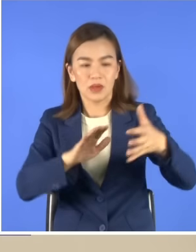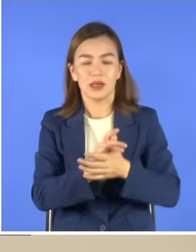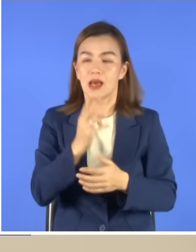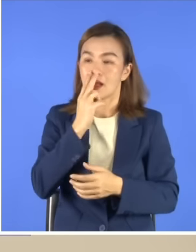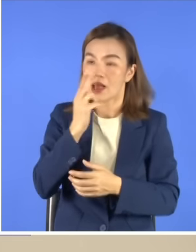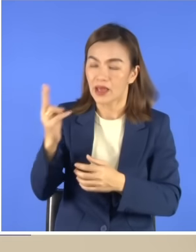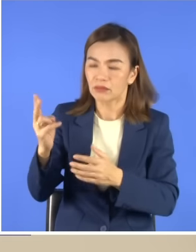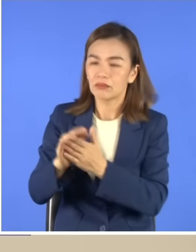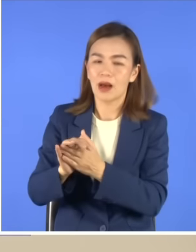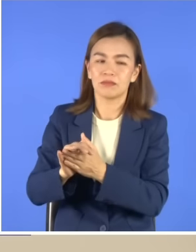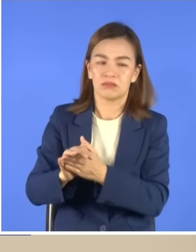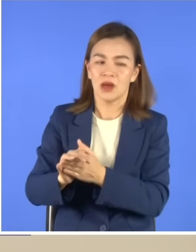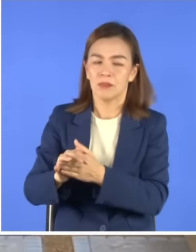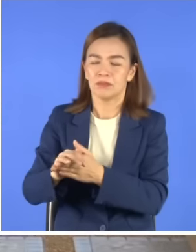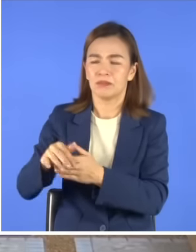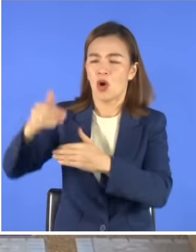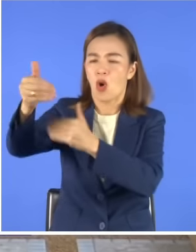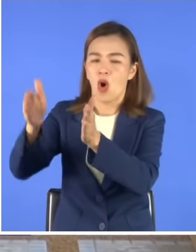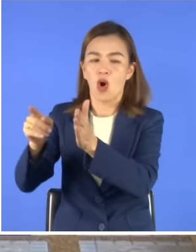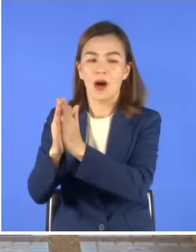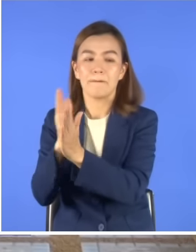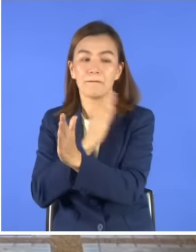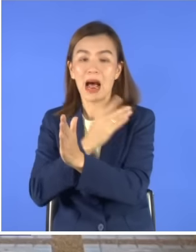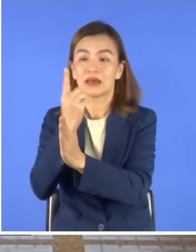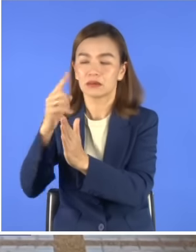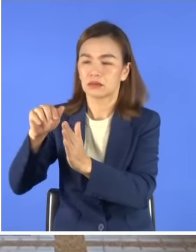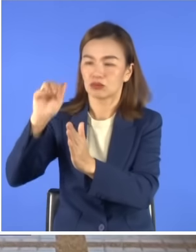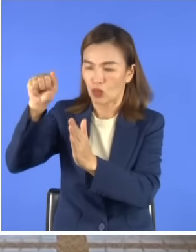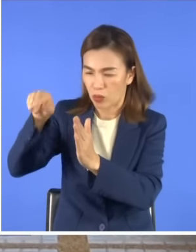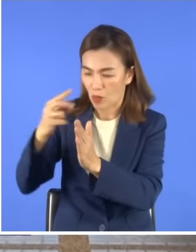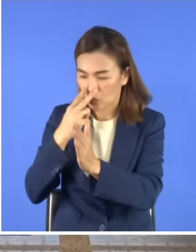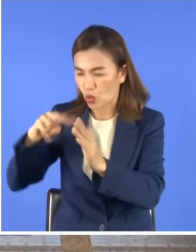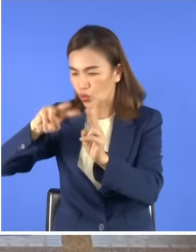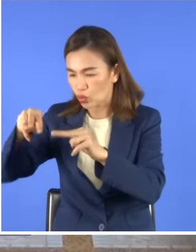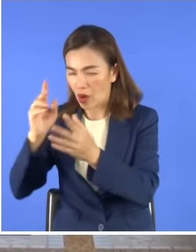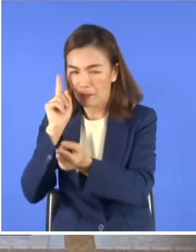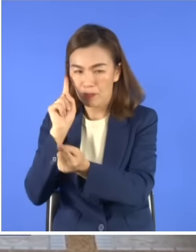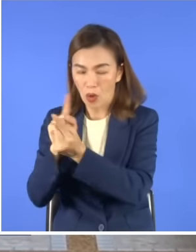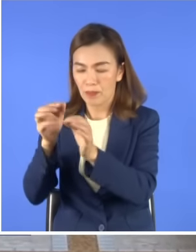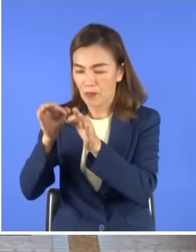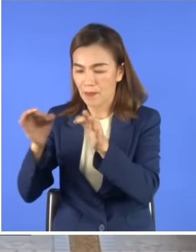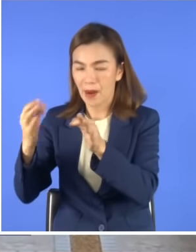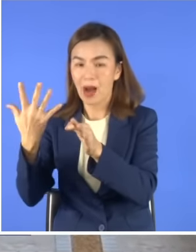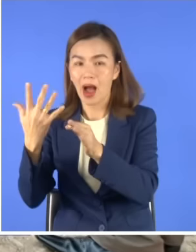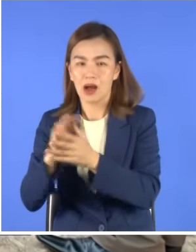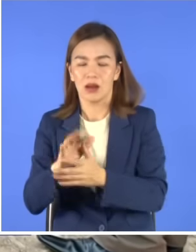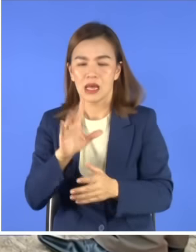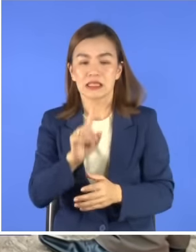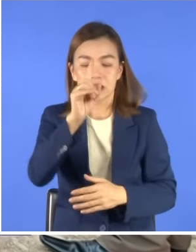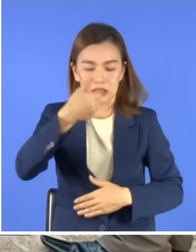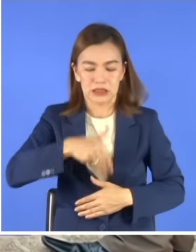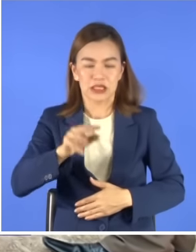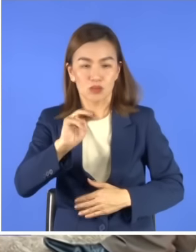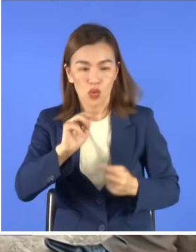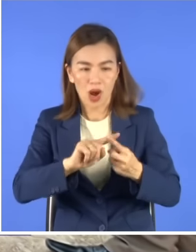าบ้า5เม็ดการตรวจปัสสาวะพระรูปอื่นๆปรากฏว่ามีรูปหนึ่งปัสสาวะเป็นสีม่วงเด็กวัด